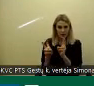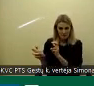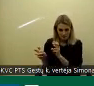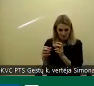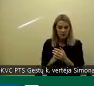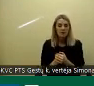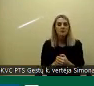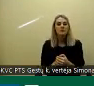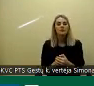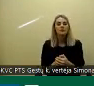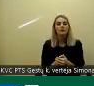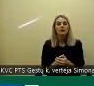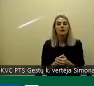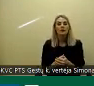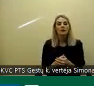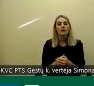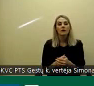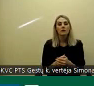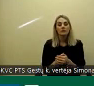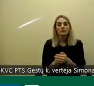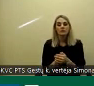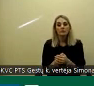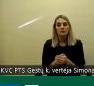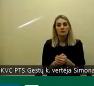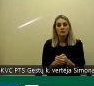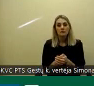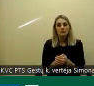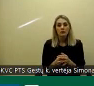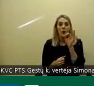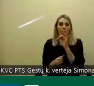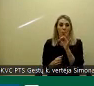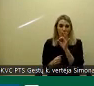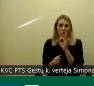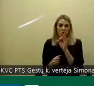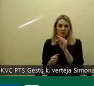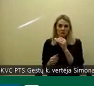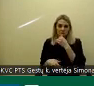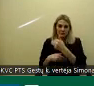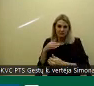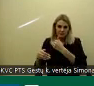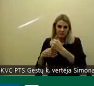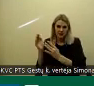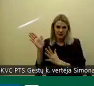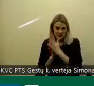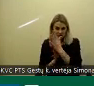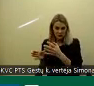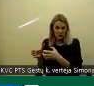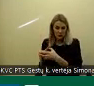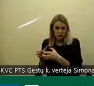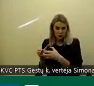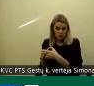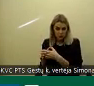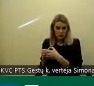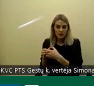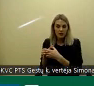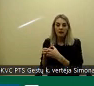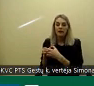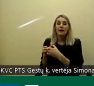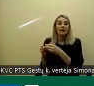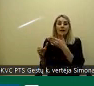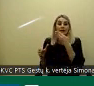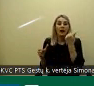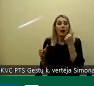gal žiūrint į darnaus vystymosi temų grupę, tai yra ne tik tai pačios temos,